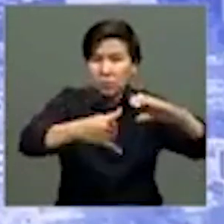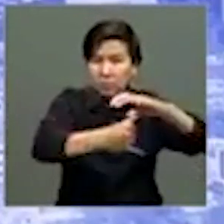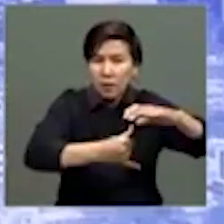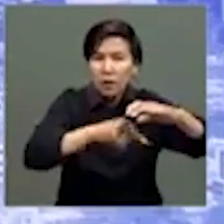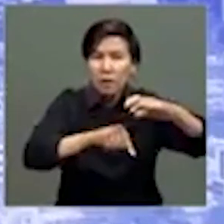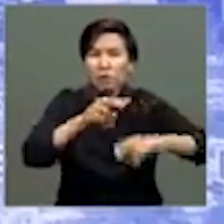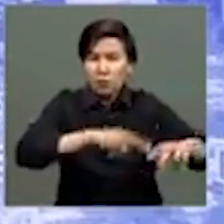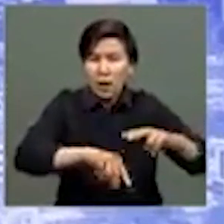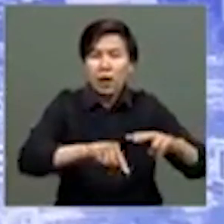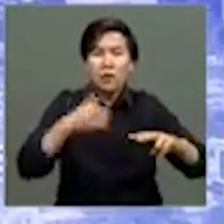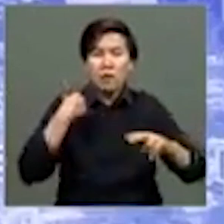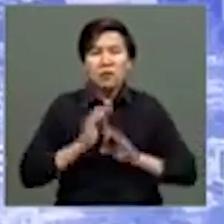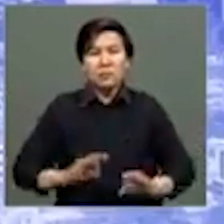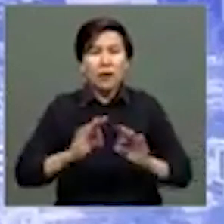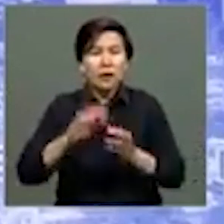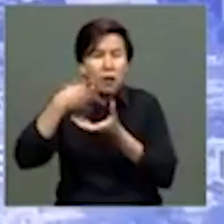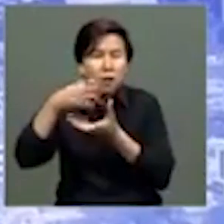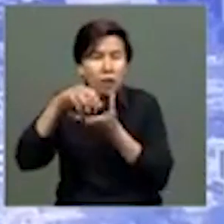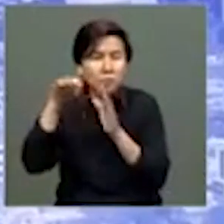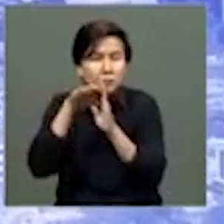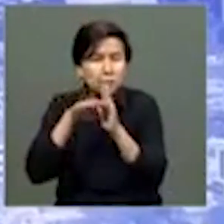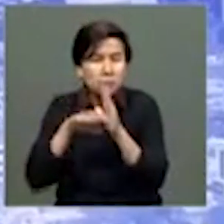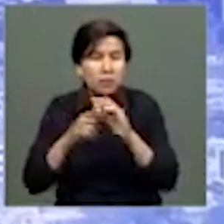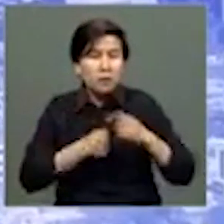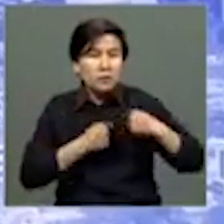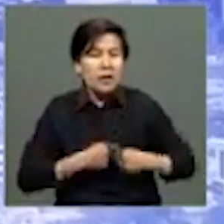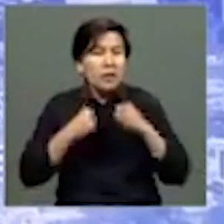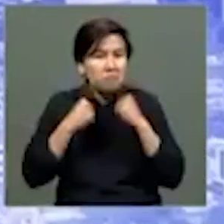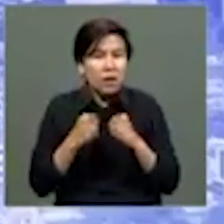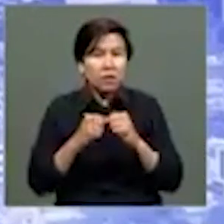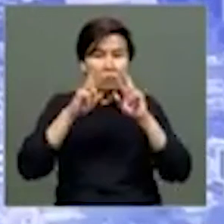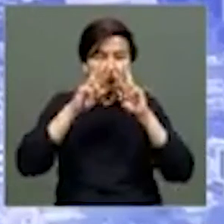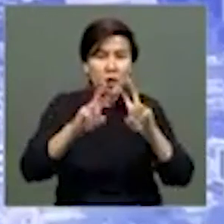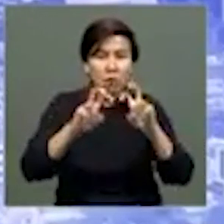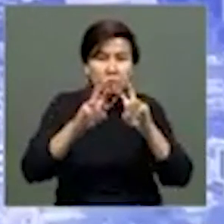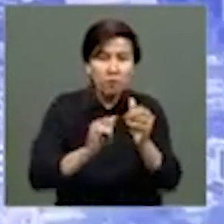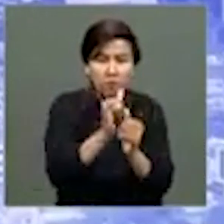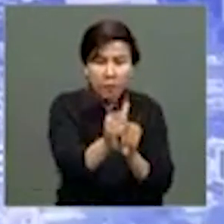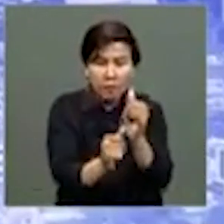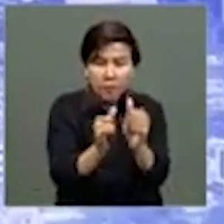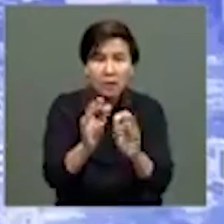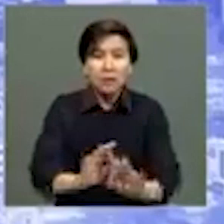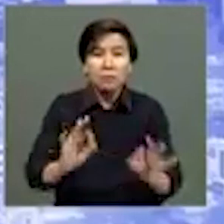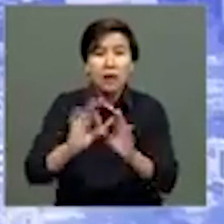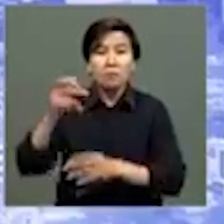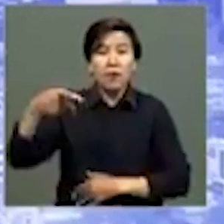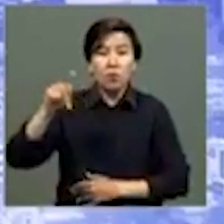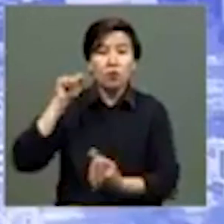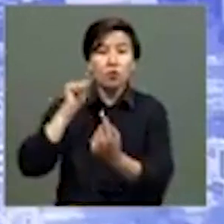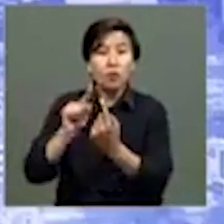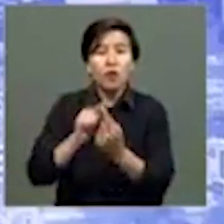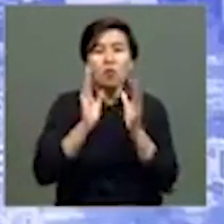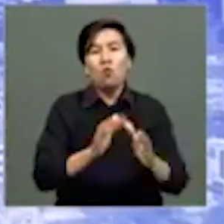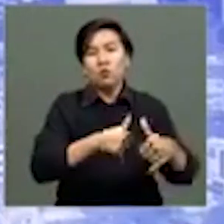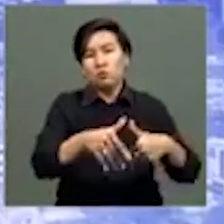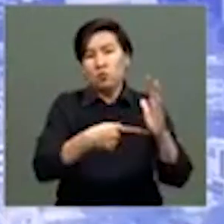ยทีเดียวเพื่อให้เกิดความมั่นใจนะคะว่าการเข้าไปตรวจเข้าไปค้นหาเชิงรุกนั้นเป็นเพื่อประโยชน์ของพี่น้องชาวสมุทรสาคร